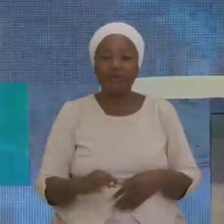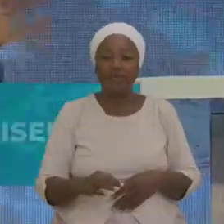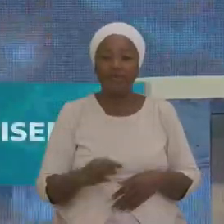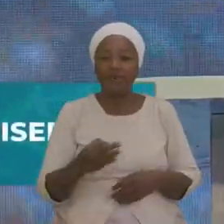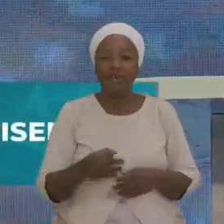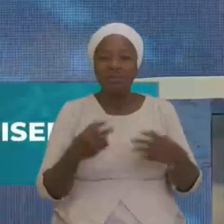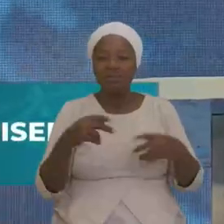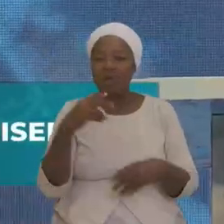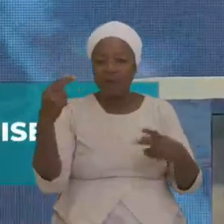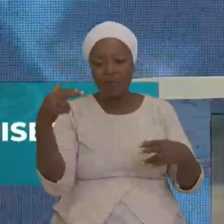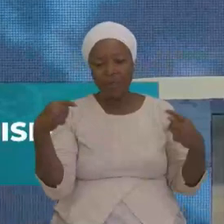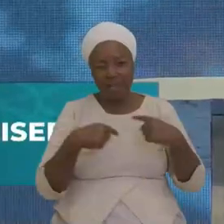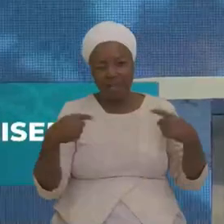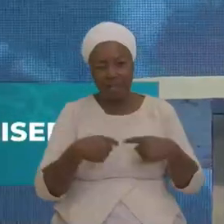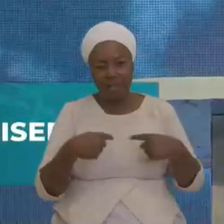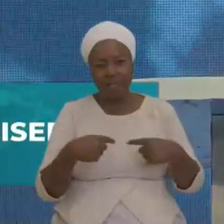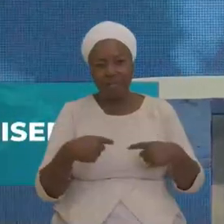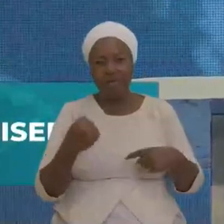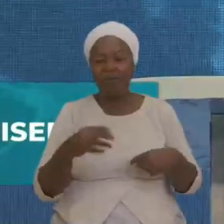et d'horreur.